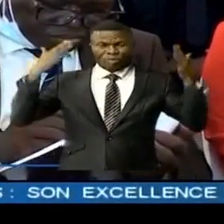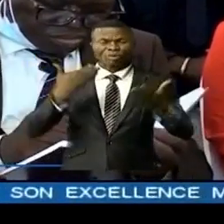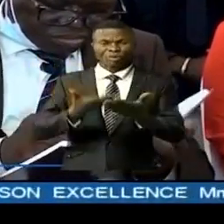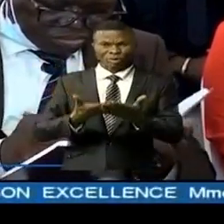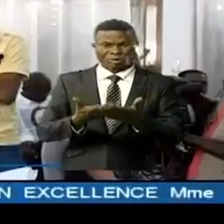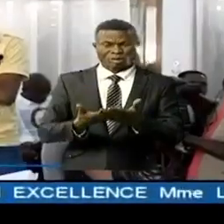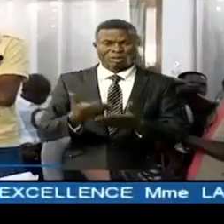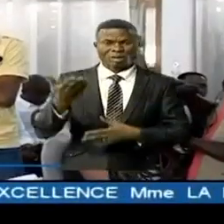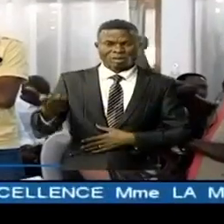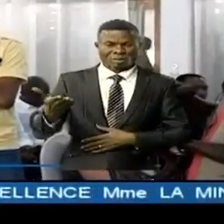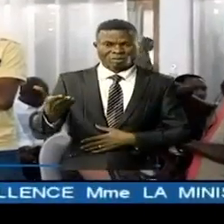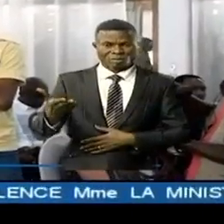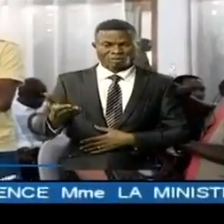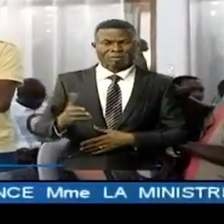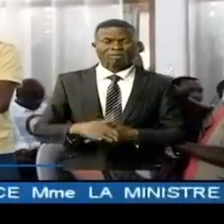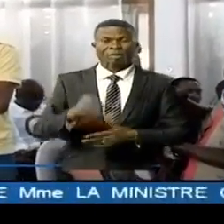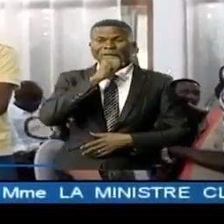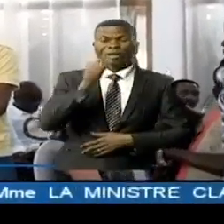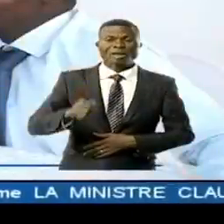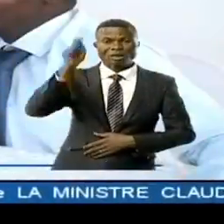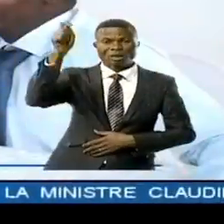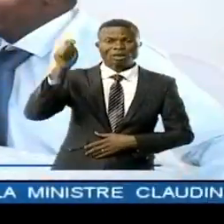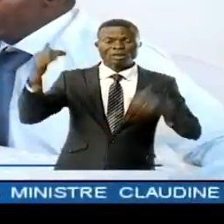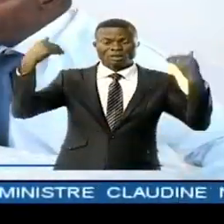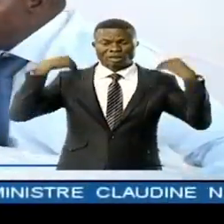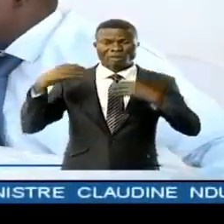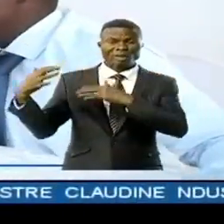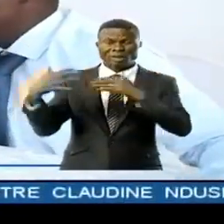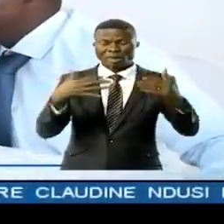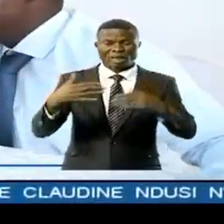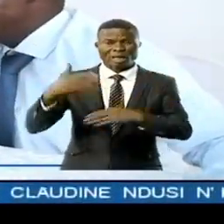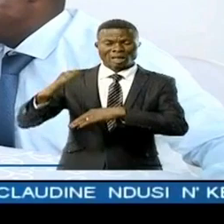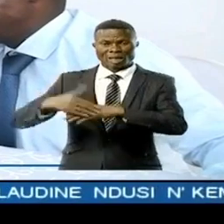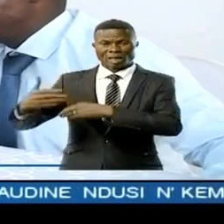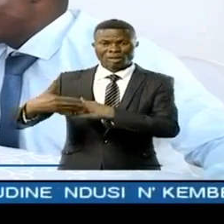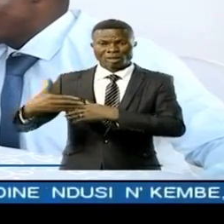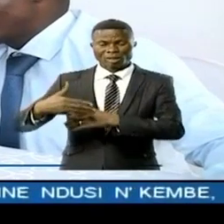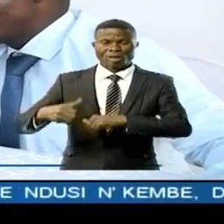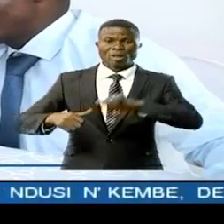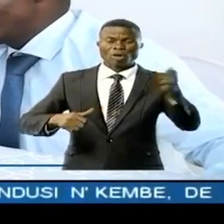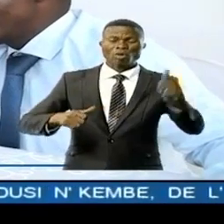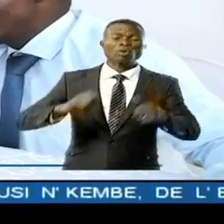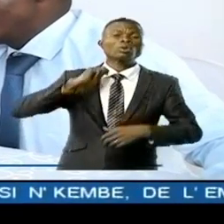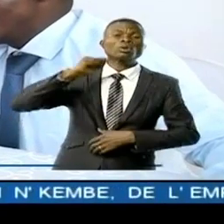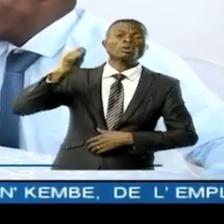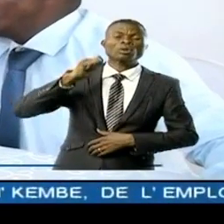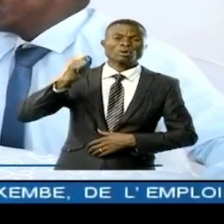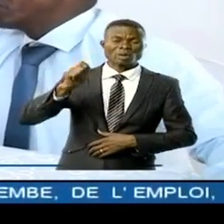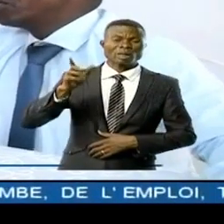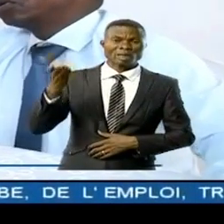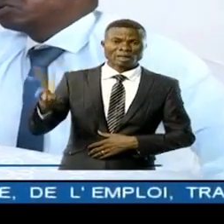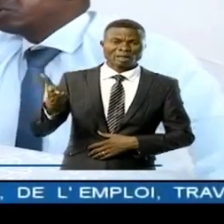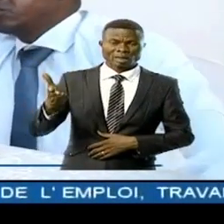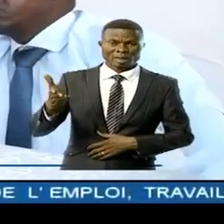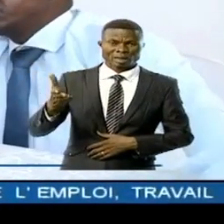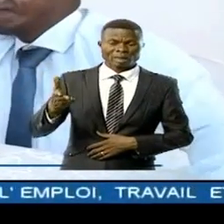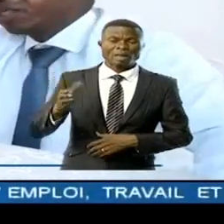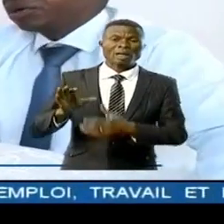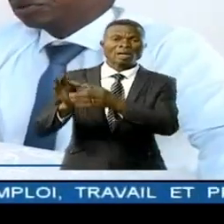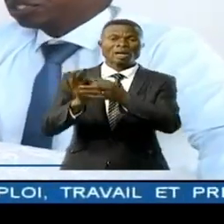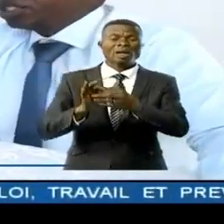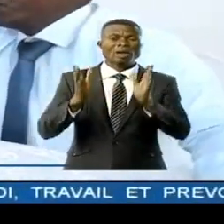signifier cet ancien chef de guerre qui avait à ses côtés est notre hôtel floribert ndjabu ses coordonnateurs